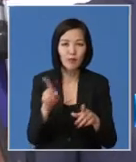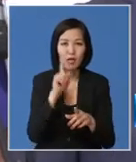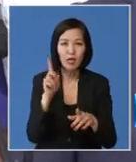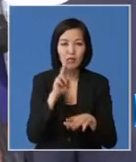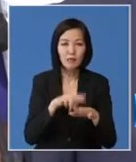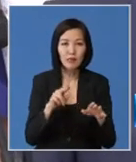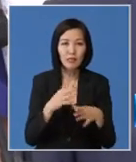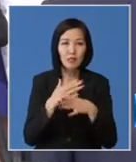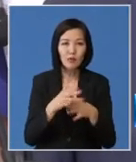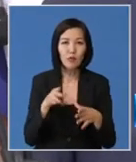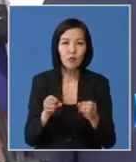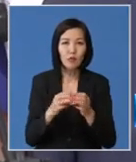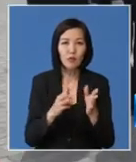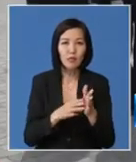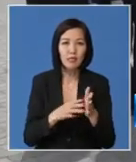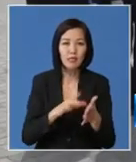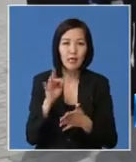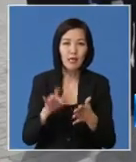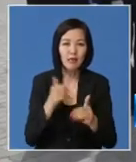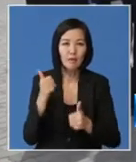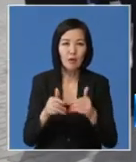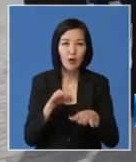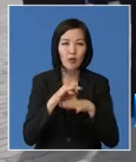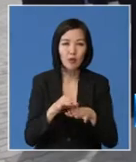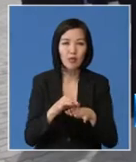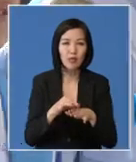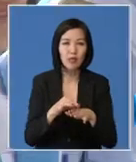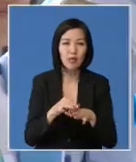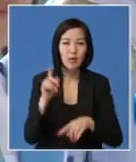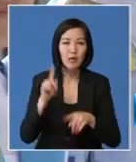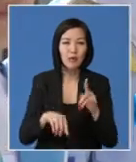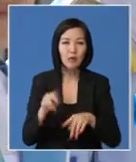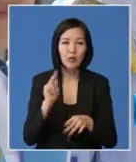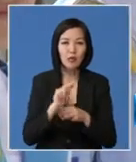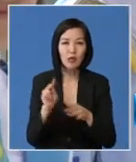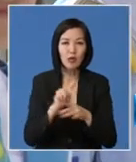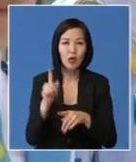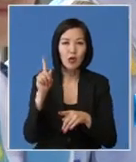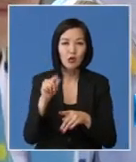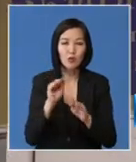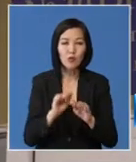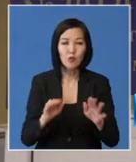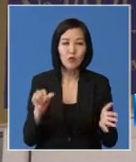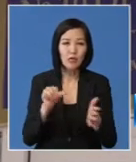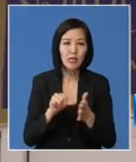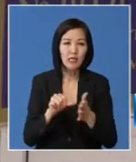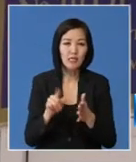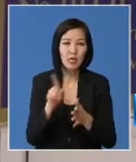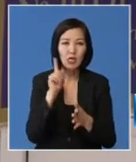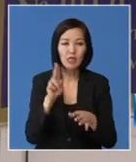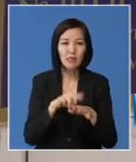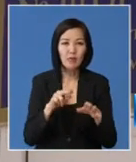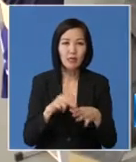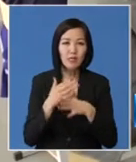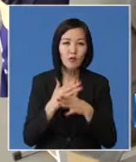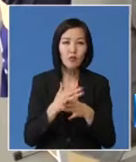байқау өткізді. Жас буынды темірдей тәртіпке үйретіп, патриоттыққа баулайтын дәстүрлі шараға 100-ге жуық оқушы қатысты. Жас полиция көмекшілері